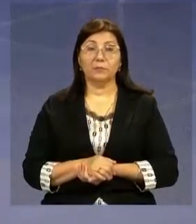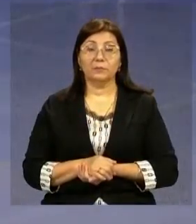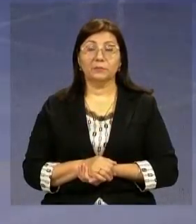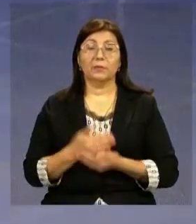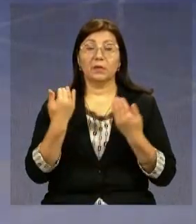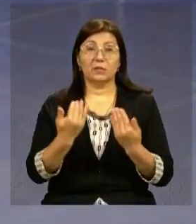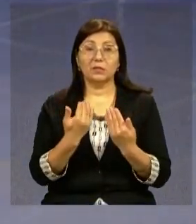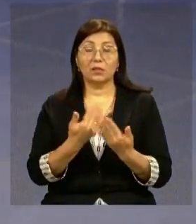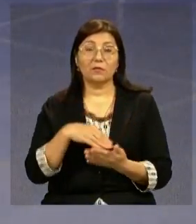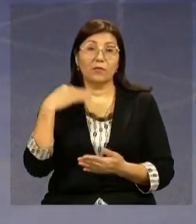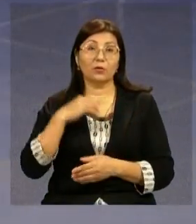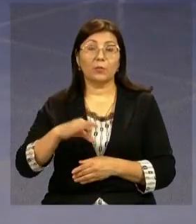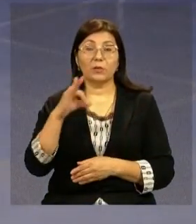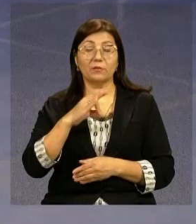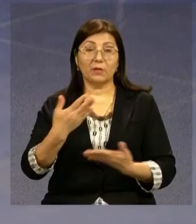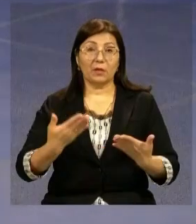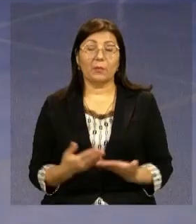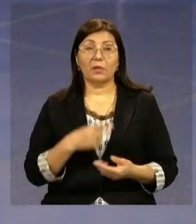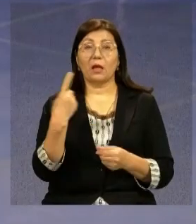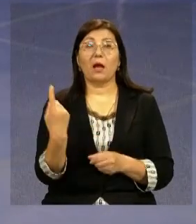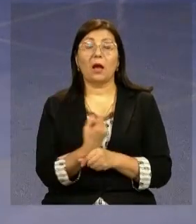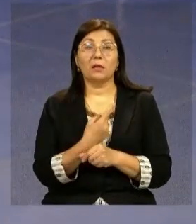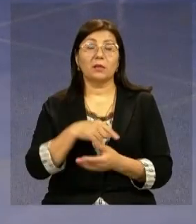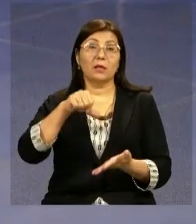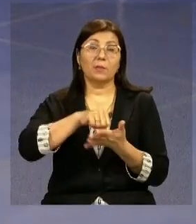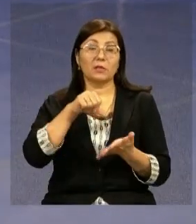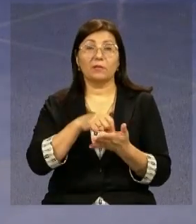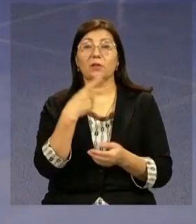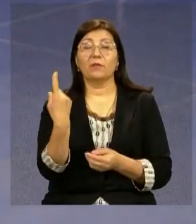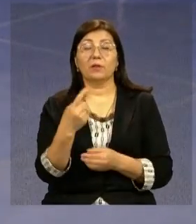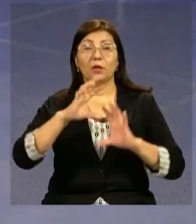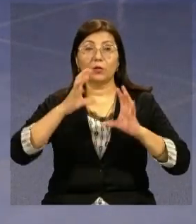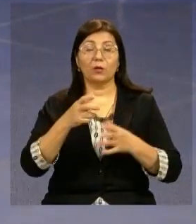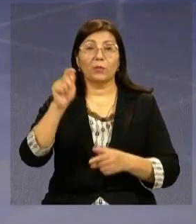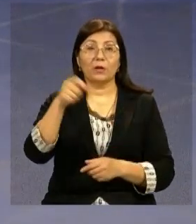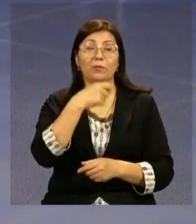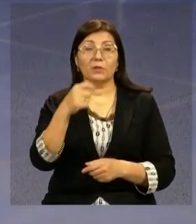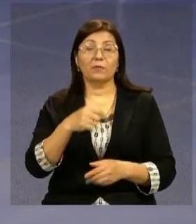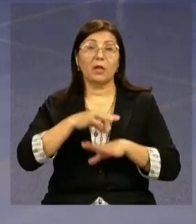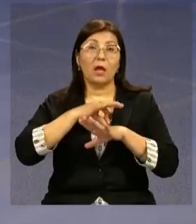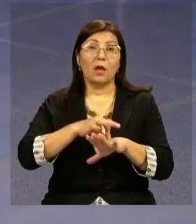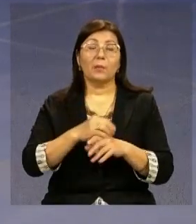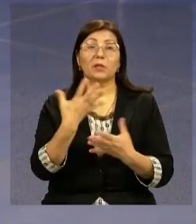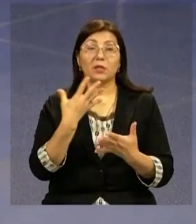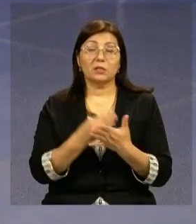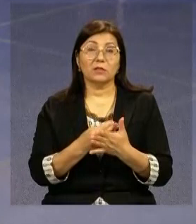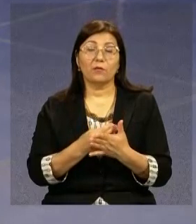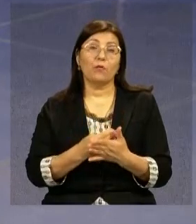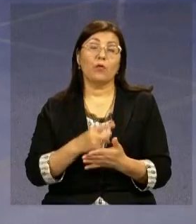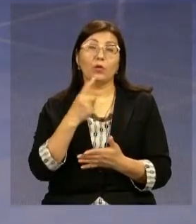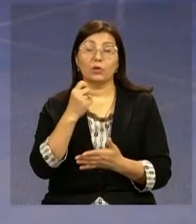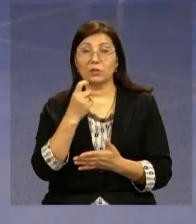В настоящее время в Актюбинской области проживает один ветеран Второй мировой войны, отметивший в текущем году свой вековой